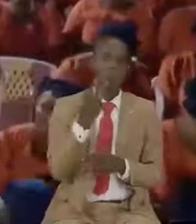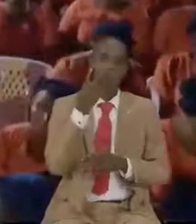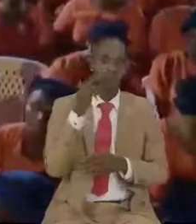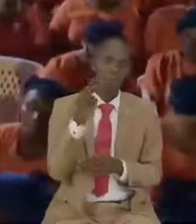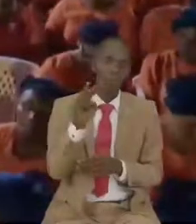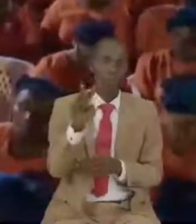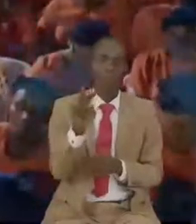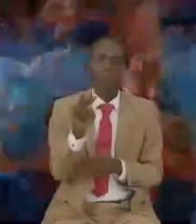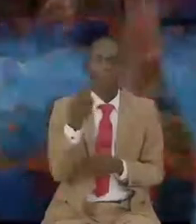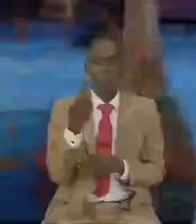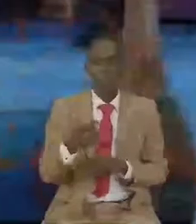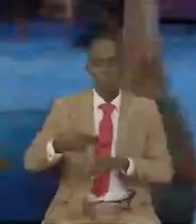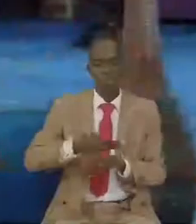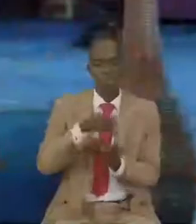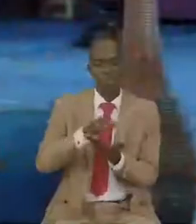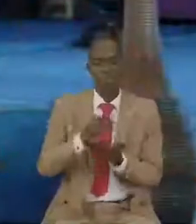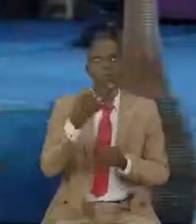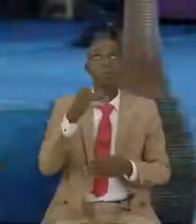de Jésus-Christ.